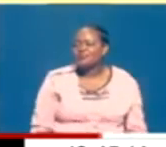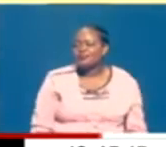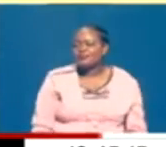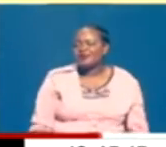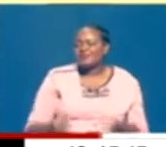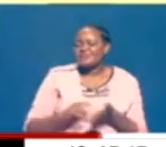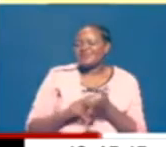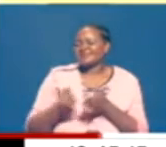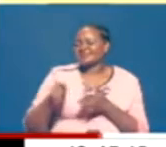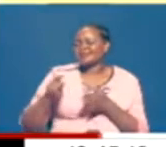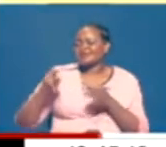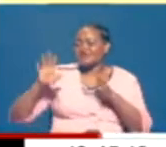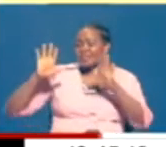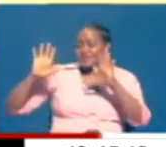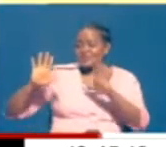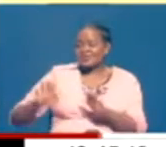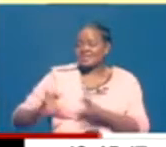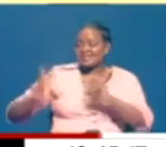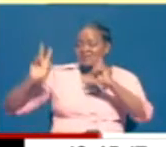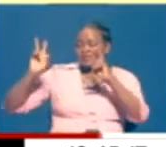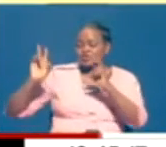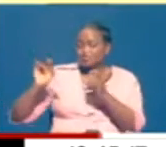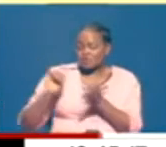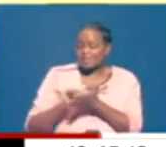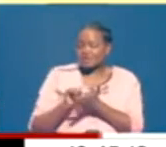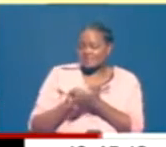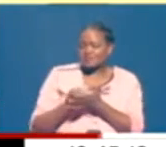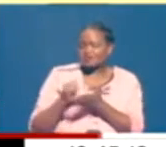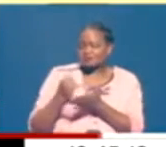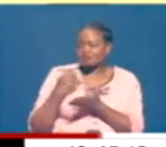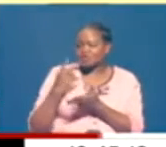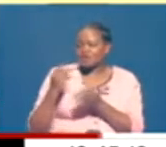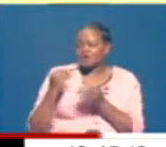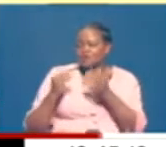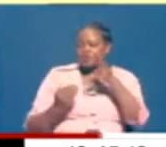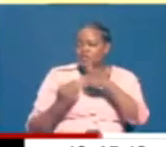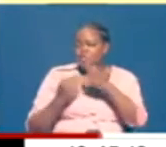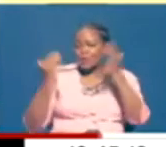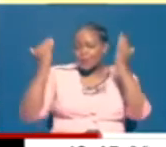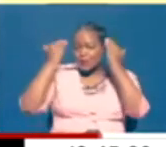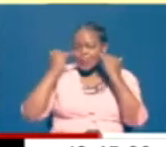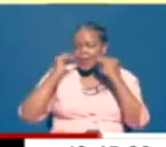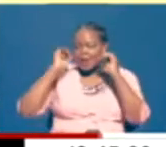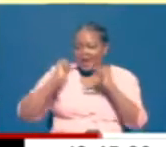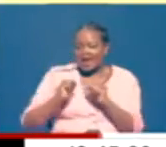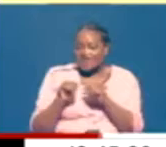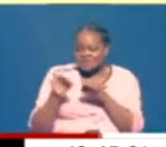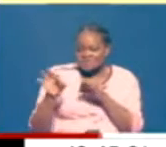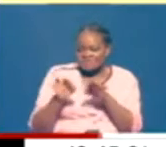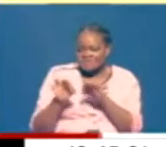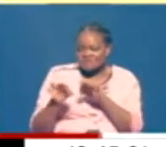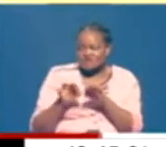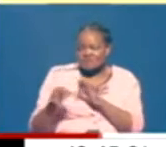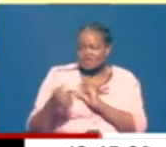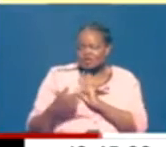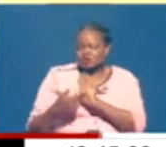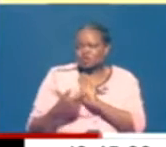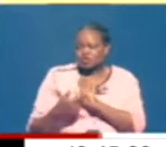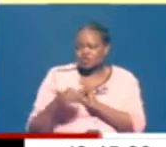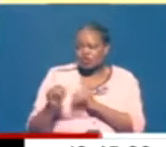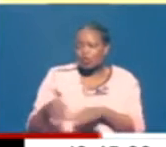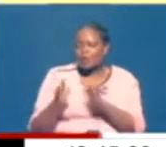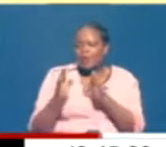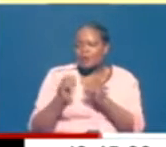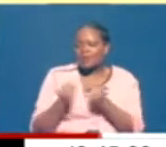ni swali muhimu tuone kama court of Supreme Court wanaweza wakatuonyesha njia ni